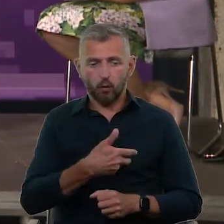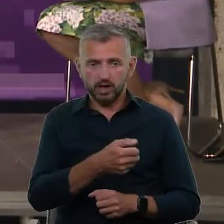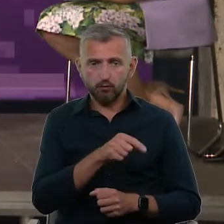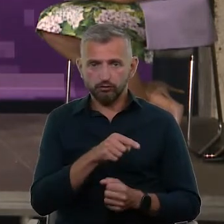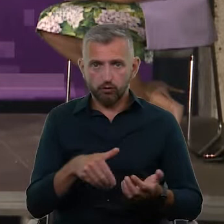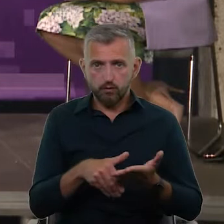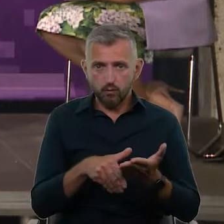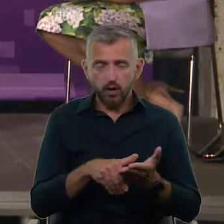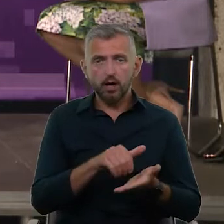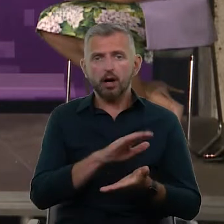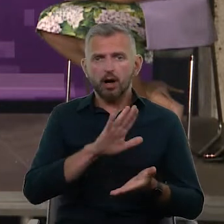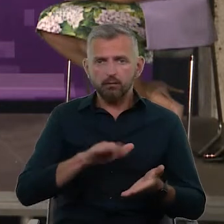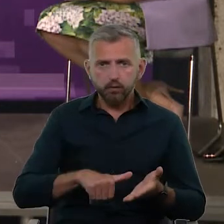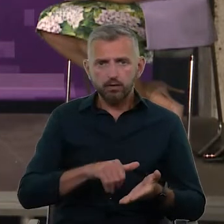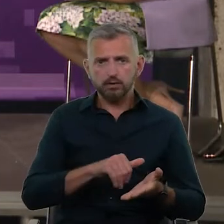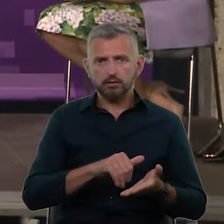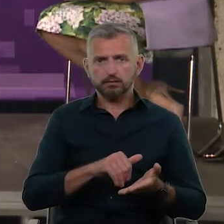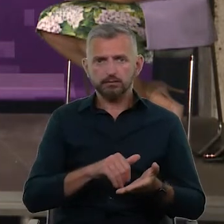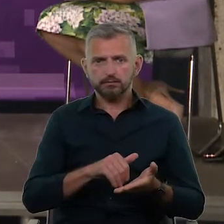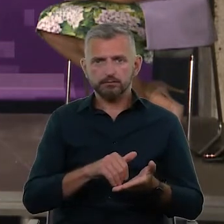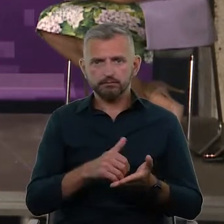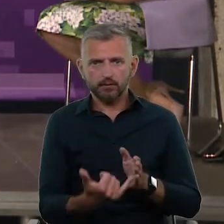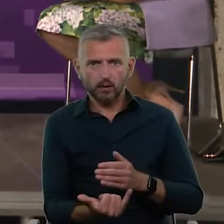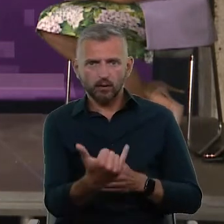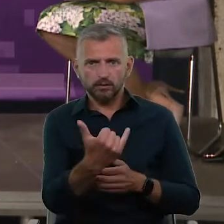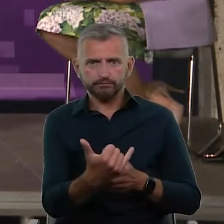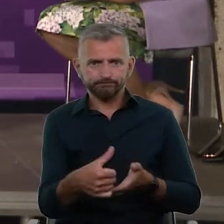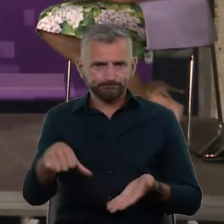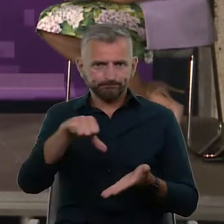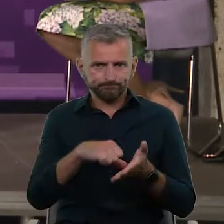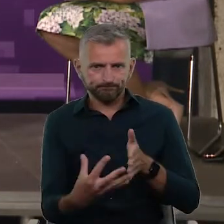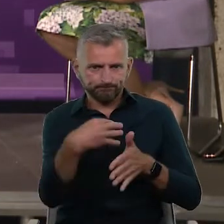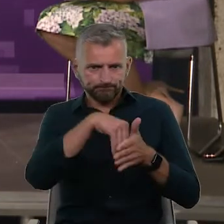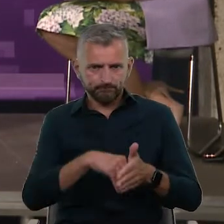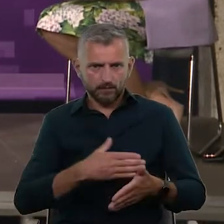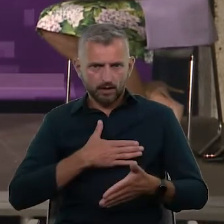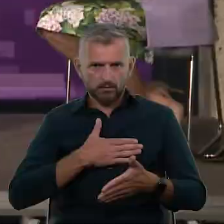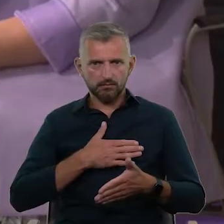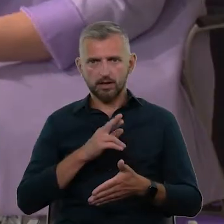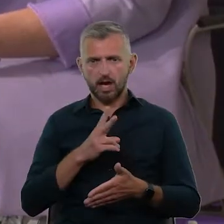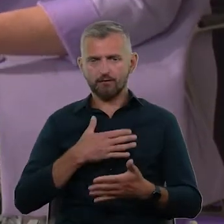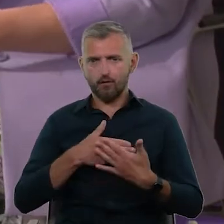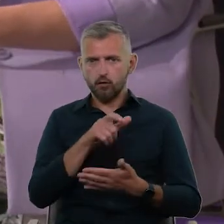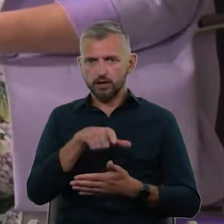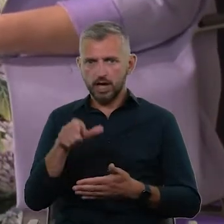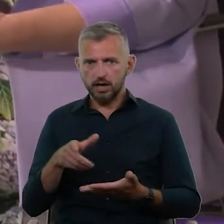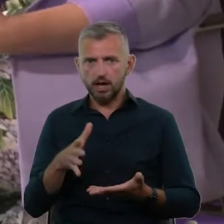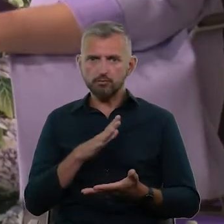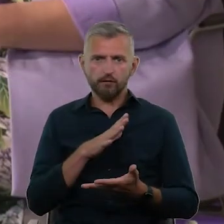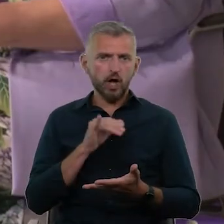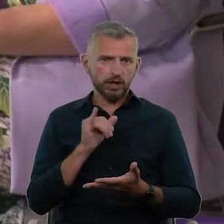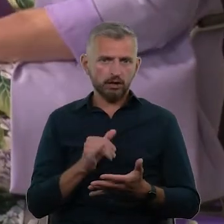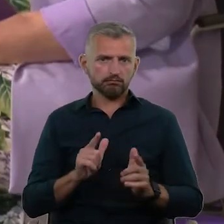допомогу, вони потім стають з нами в нашій лаві як волонтери, або навіть часом як працівники, і вони надають